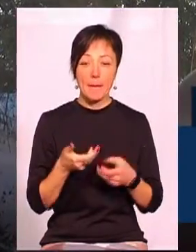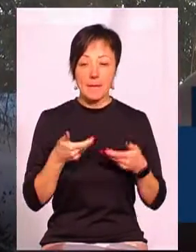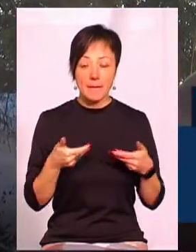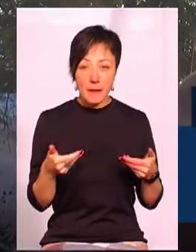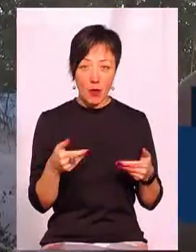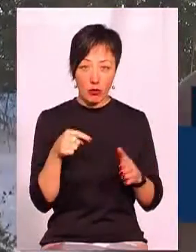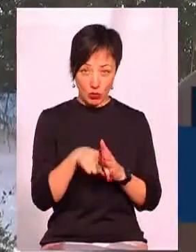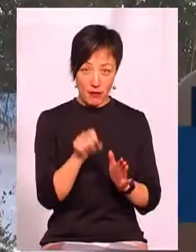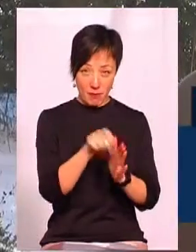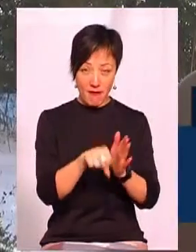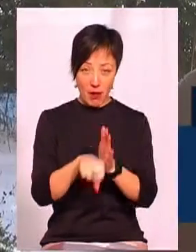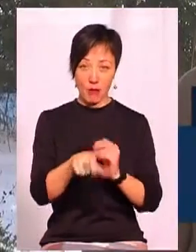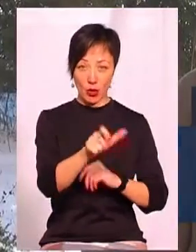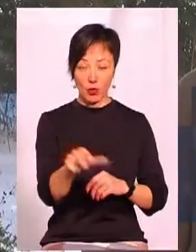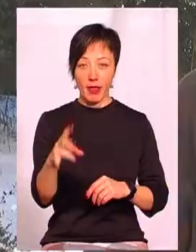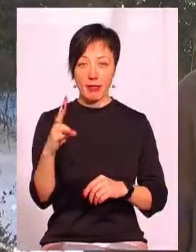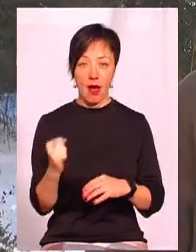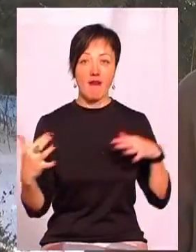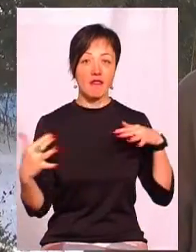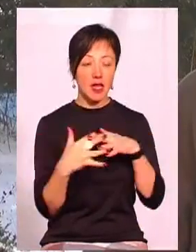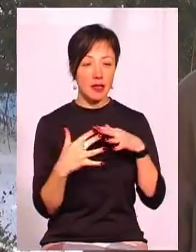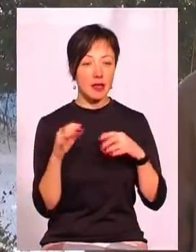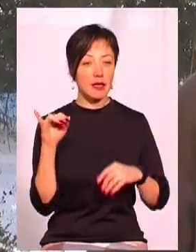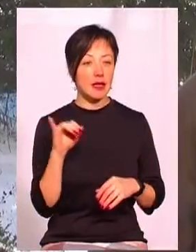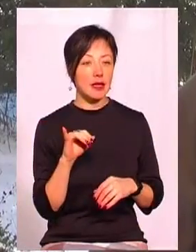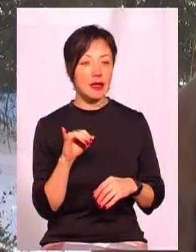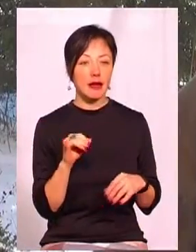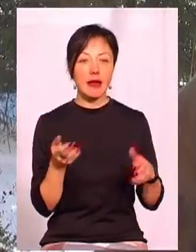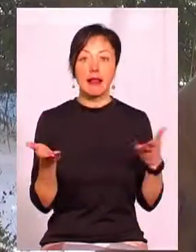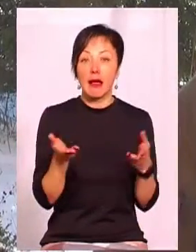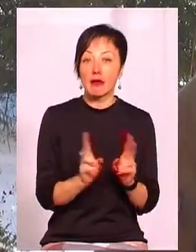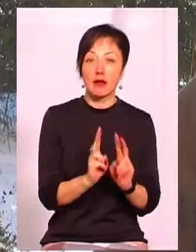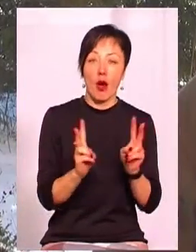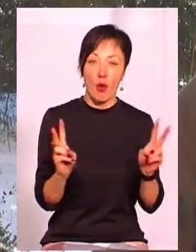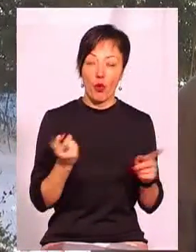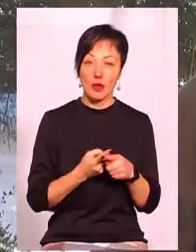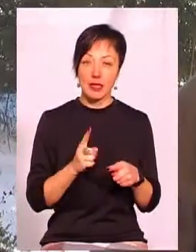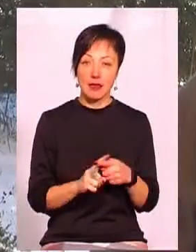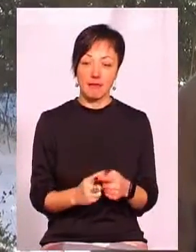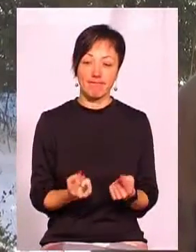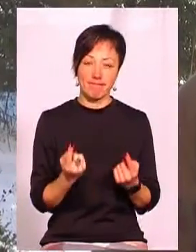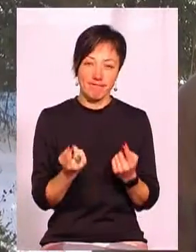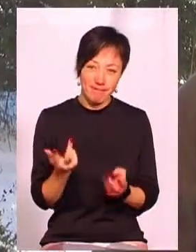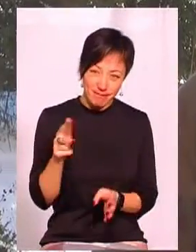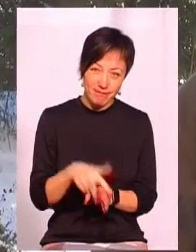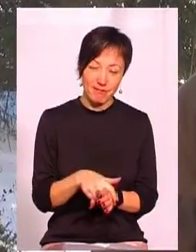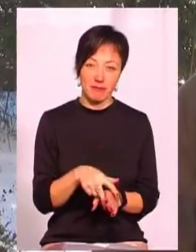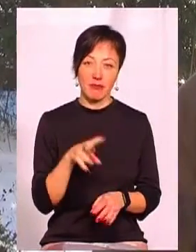ж вбиваємо людей на війні. І десь для когось це певний тягар